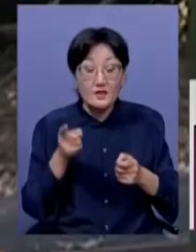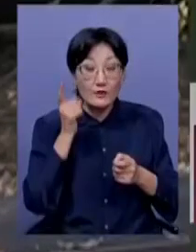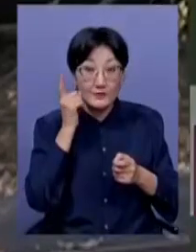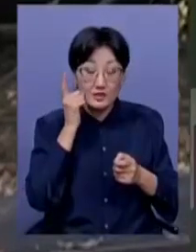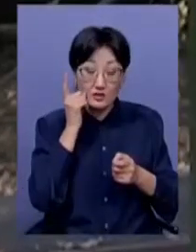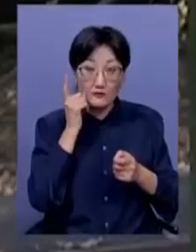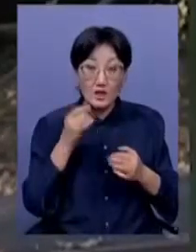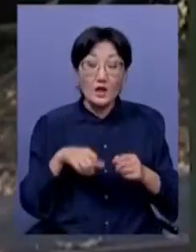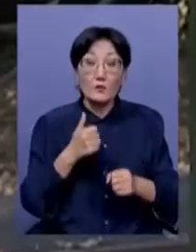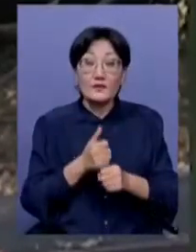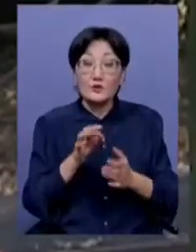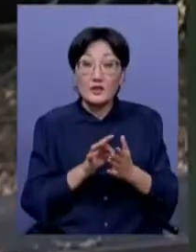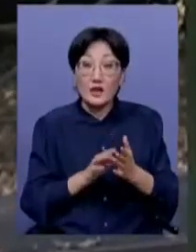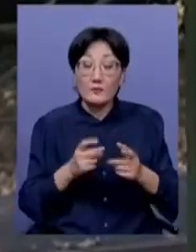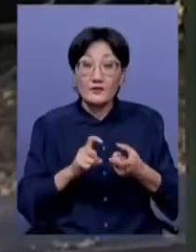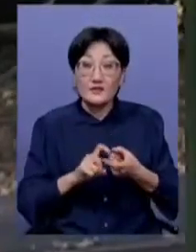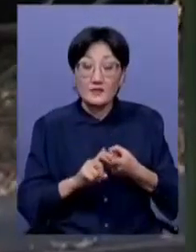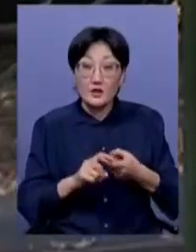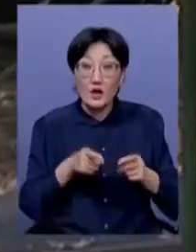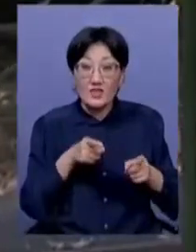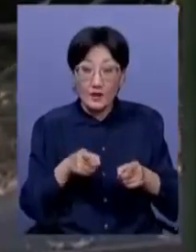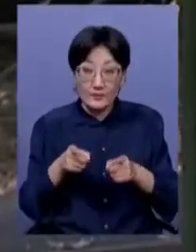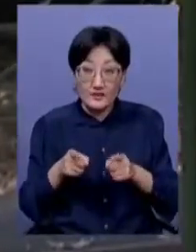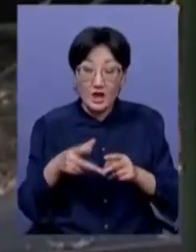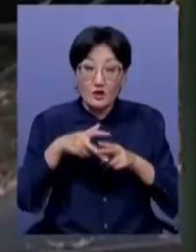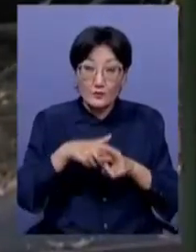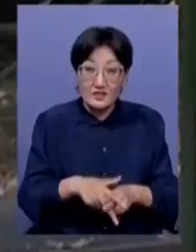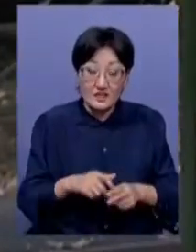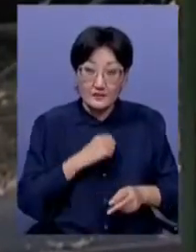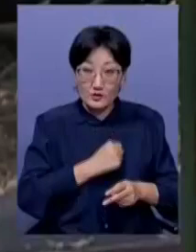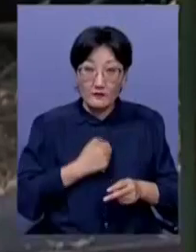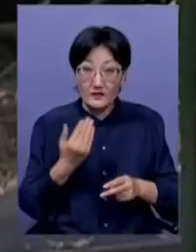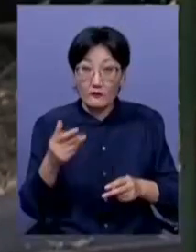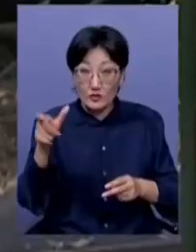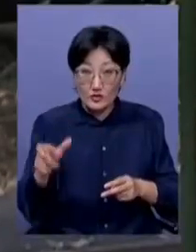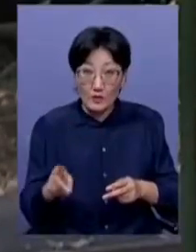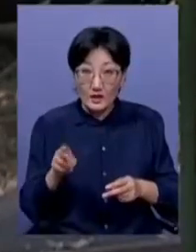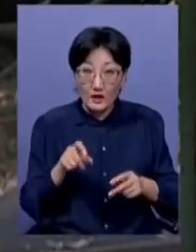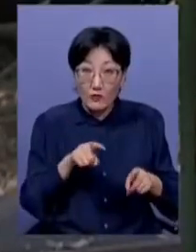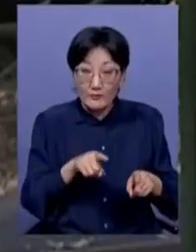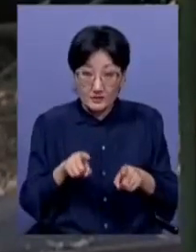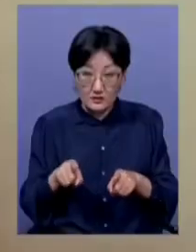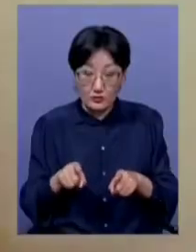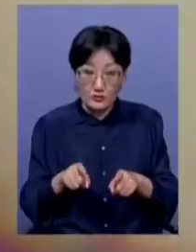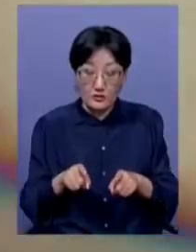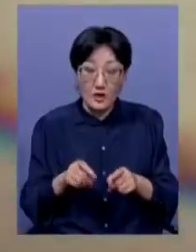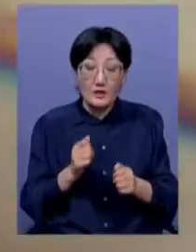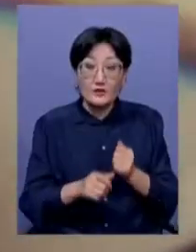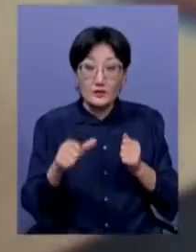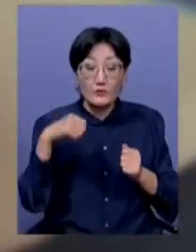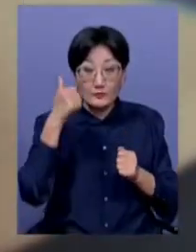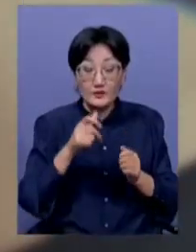телефонах. Главная цель кибербуллинга – это напугать, унизить, разозлить того человека, кого преследуют. Ежегодно